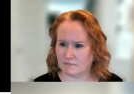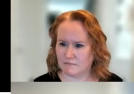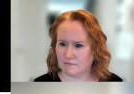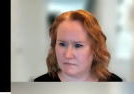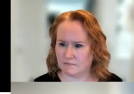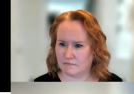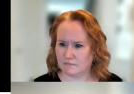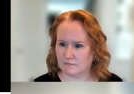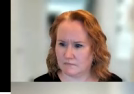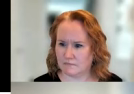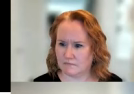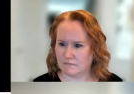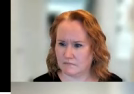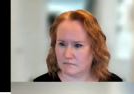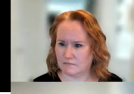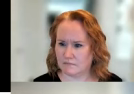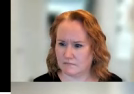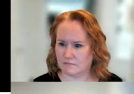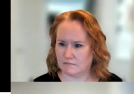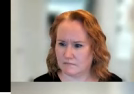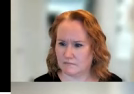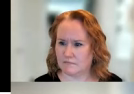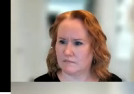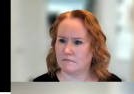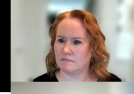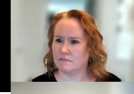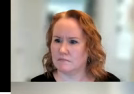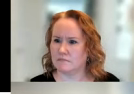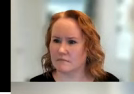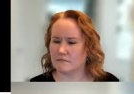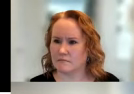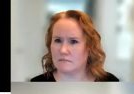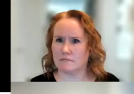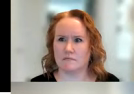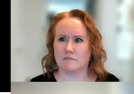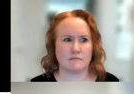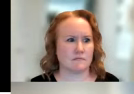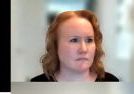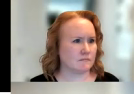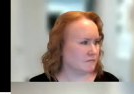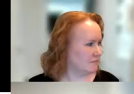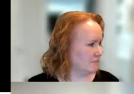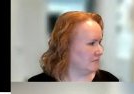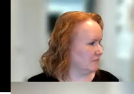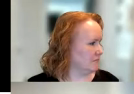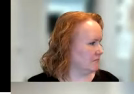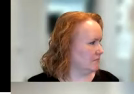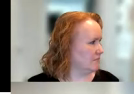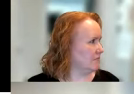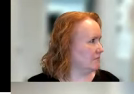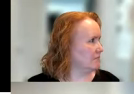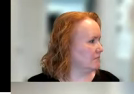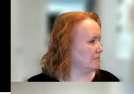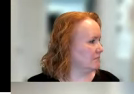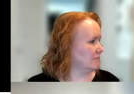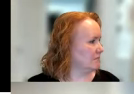Kravene som følger av direktivet skal I realiteten innfris etter 28. juni 2025. Det finnes